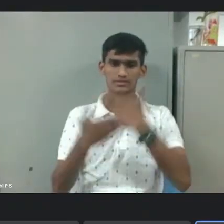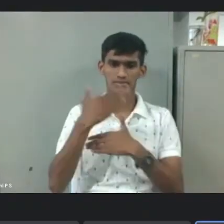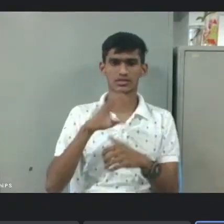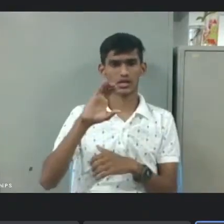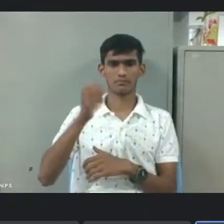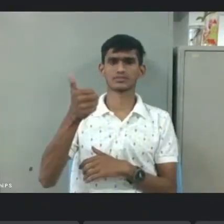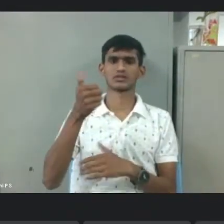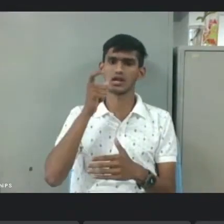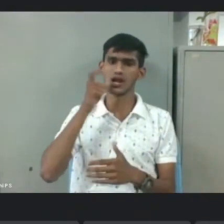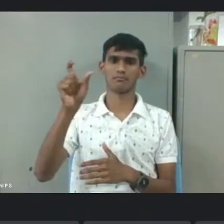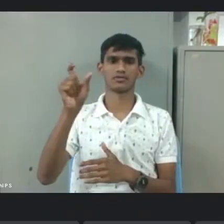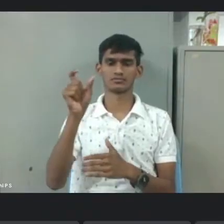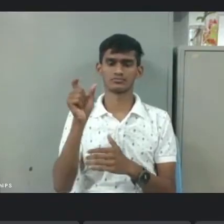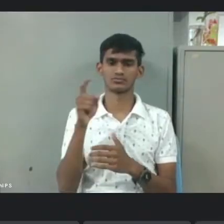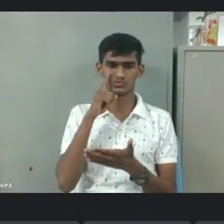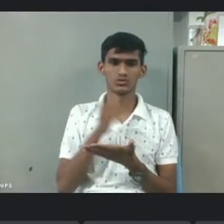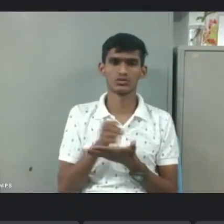നോക്കും.